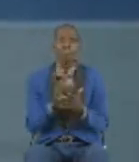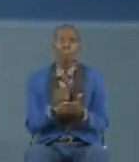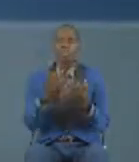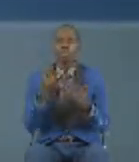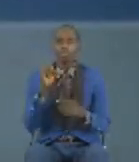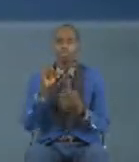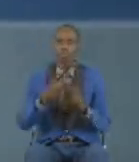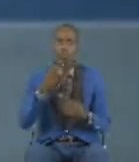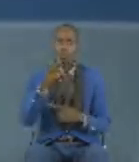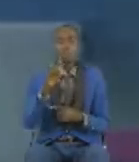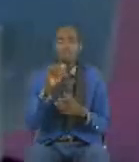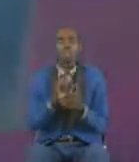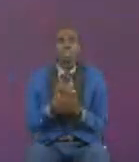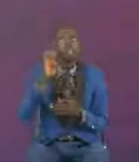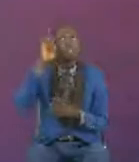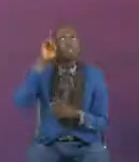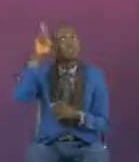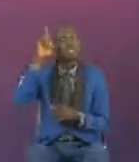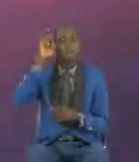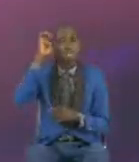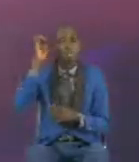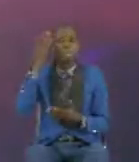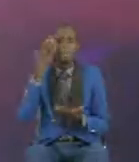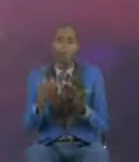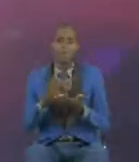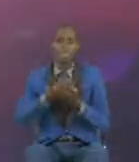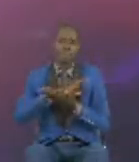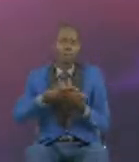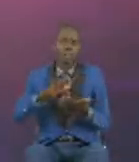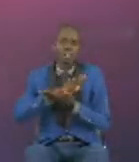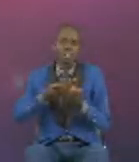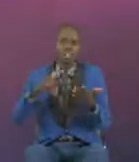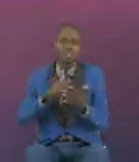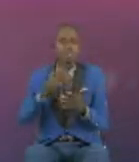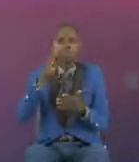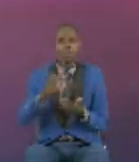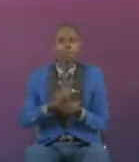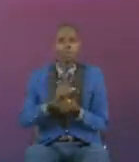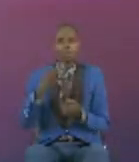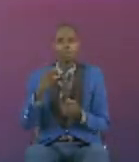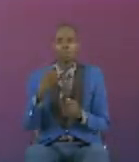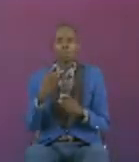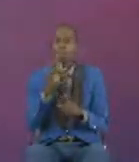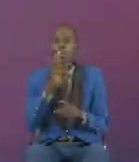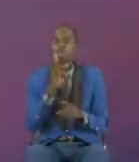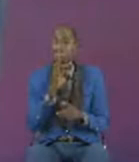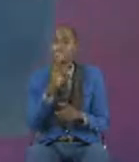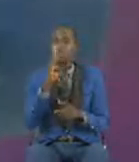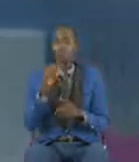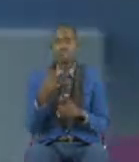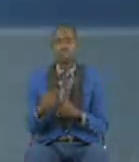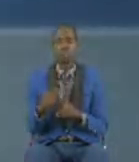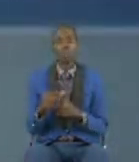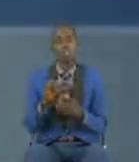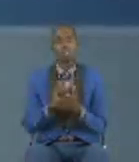qui vient à toi afin qu'il sanctifie, purifie avec l'eau de la parole, afin de